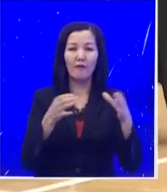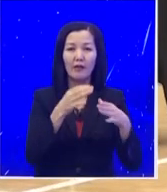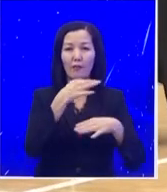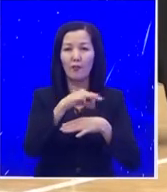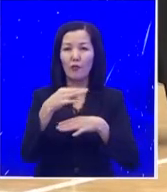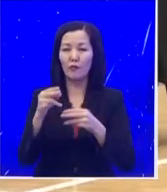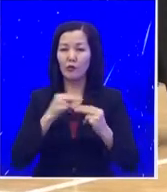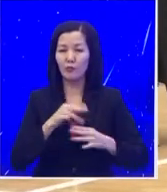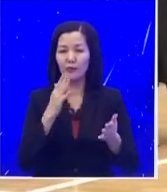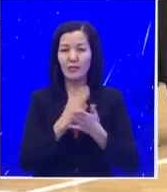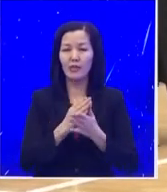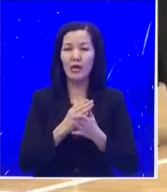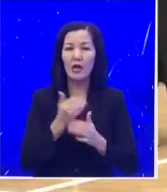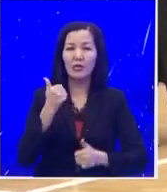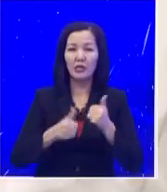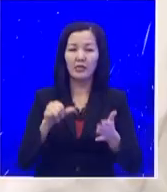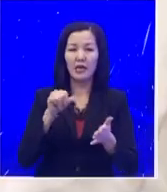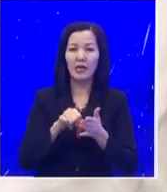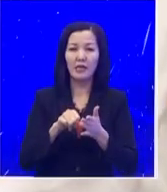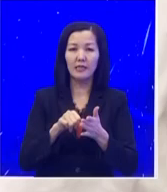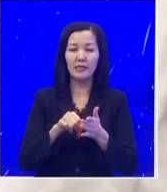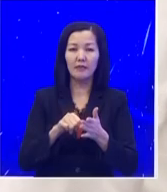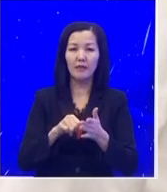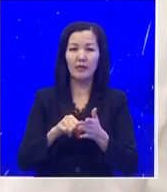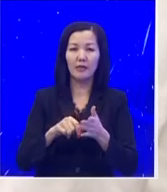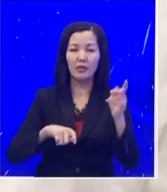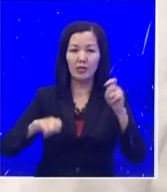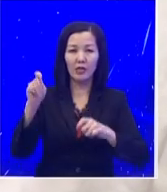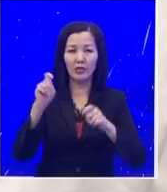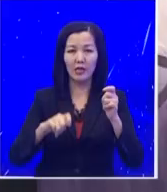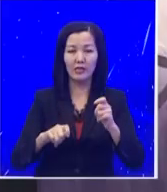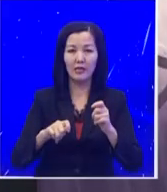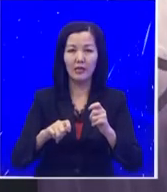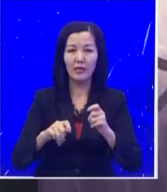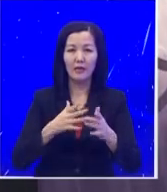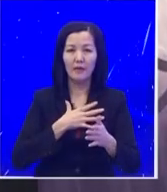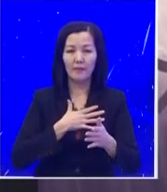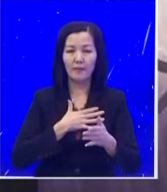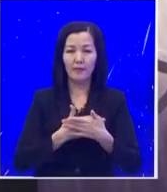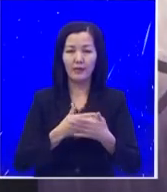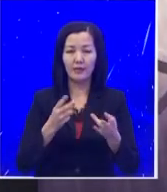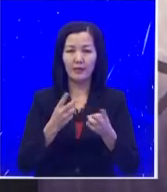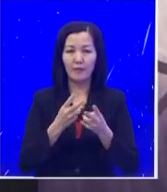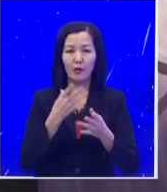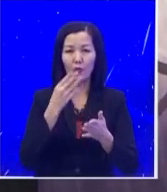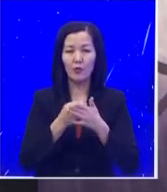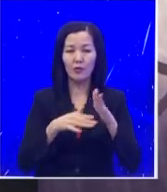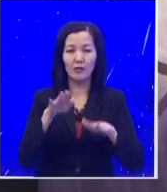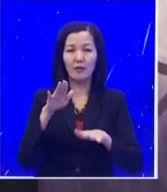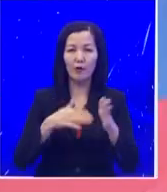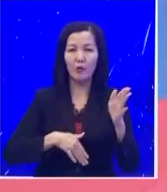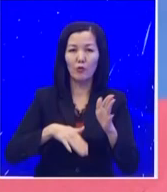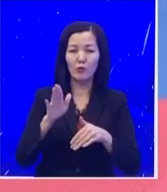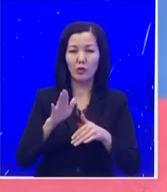істейді. Жарысқа қатысып отырған спортшылардың дені осы аймақтан келгендер. Барлығы бас жүлде үшін барын салмақ. Өйткені өз салмағы дәрежесінде үздік